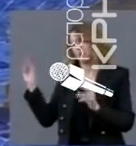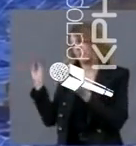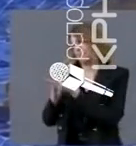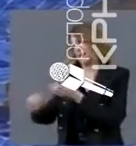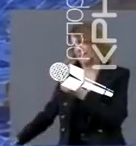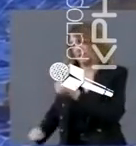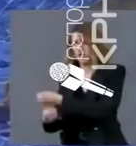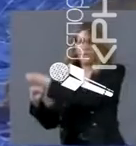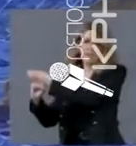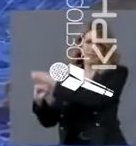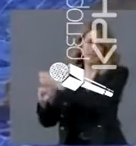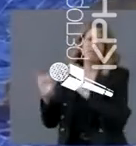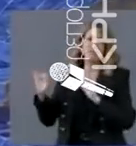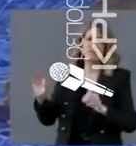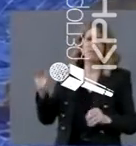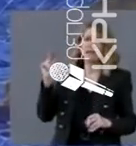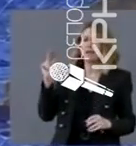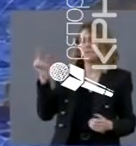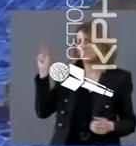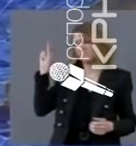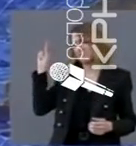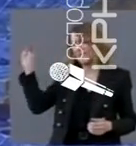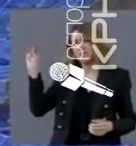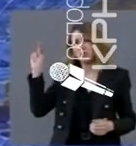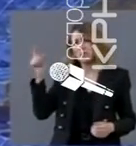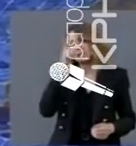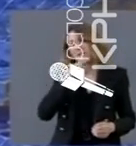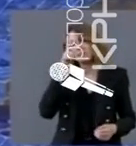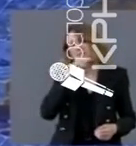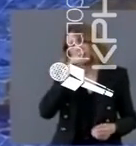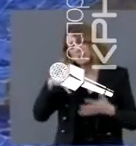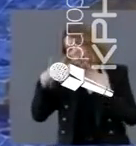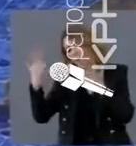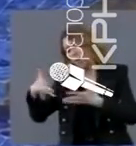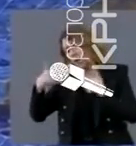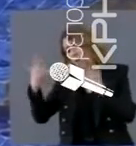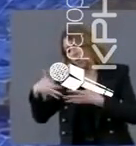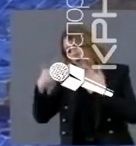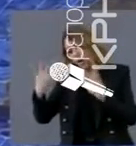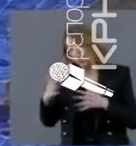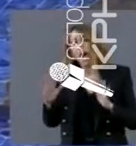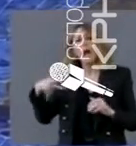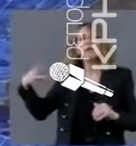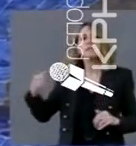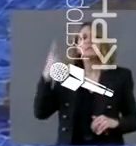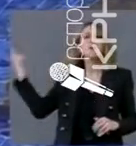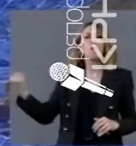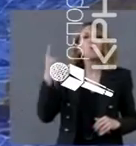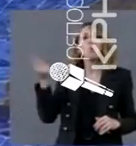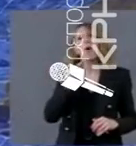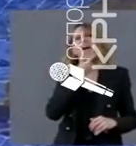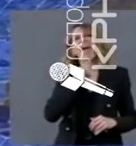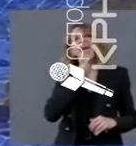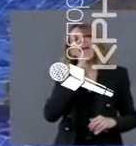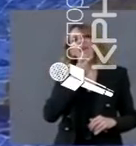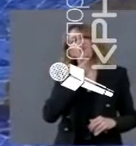προσδοκίες σε ένα έδαφος που έχει σκάψει πριν η εύκολη διαμαρτυρία. Αλλά ό,τι